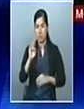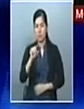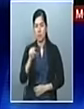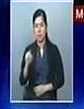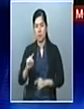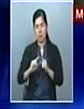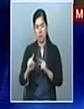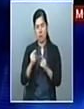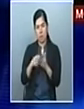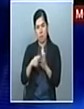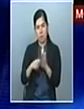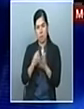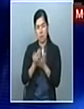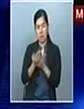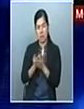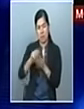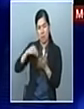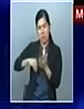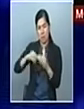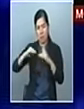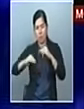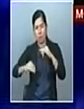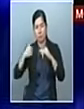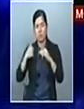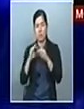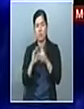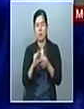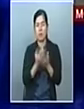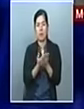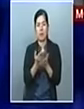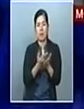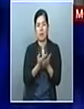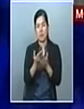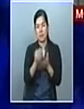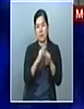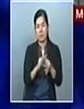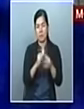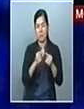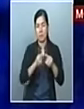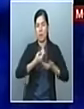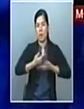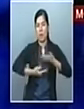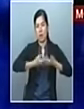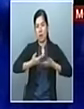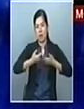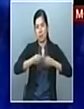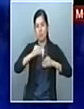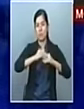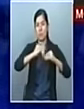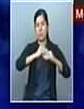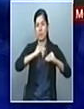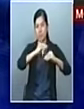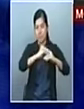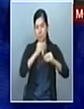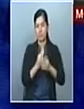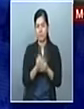ะครับต่ำกว่ายอดขายที่เพิ่มขึ้นได้นะครับก็เป็นผลมาจากในเรื่องของค่าใช้จ่ายนะครับในการขายเนี่ยที่เพิ่มสูงขึ้นนะครับเขามีการข